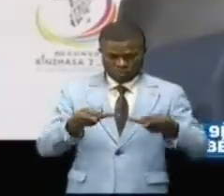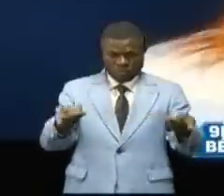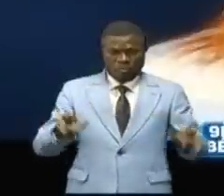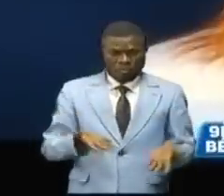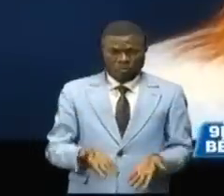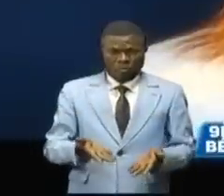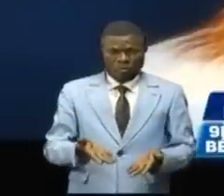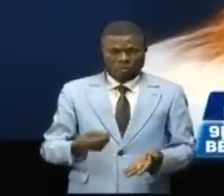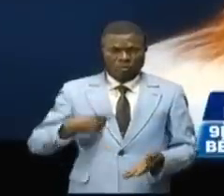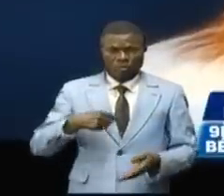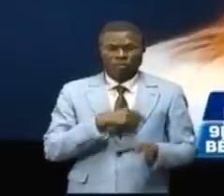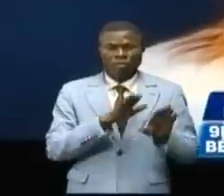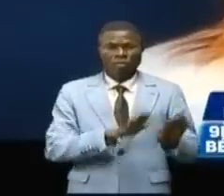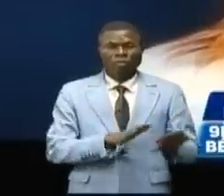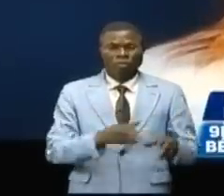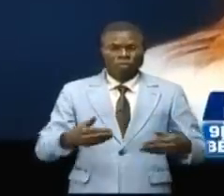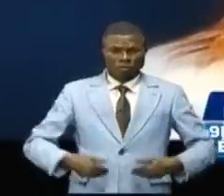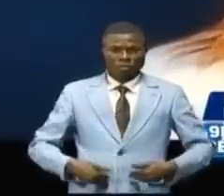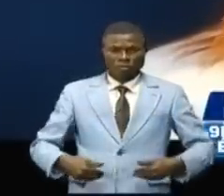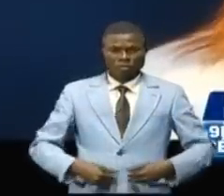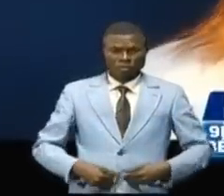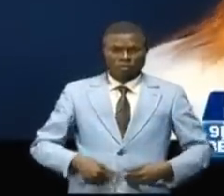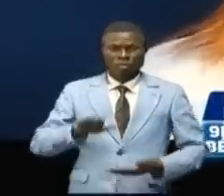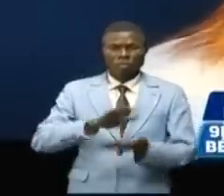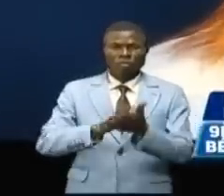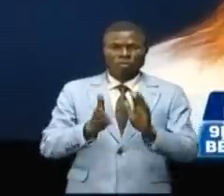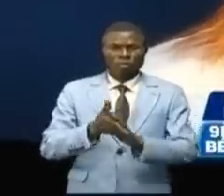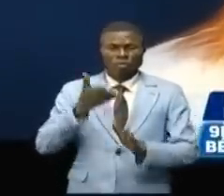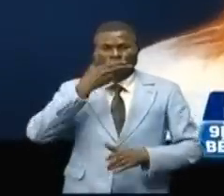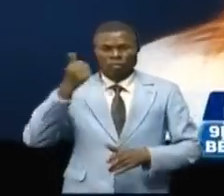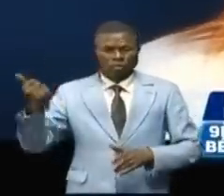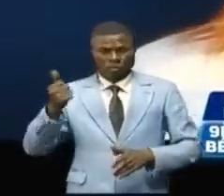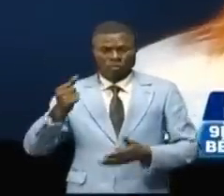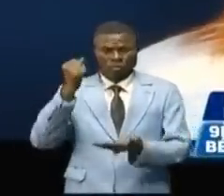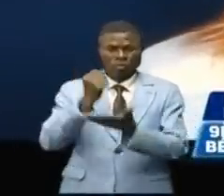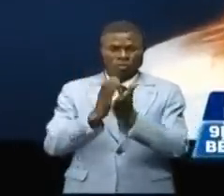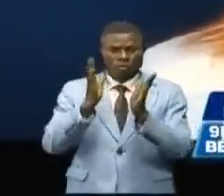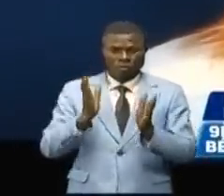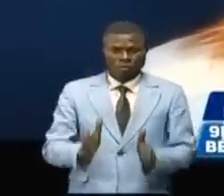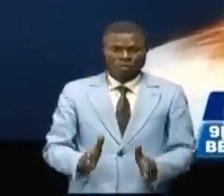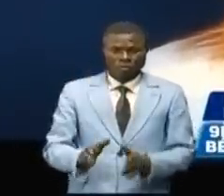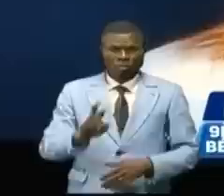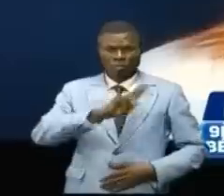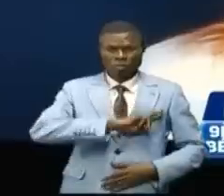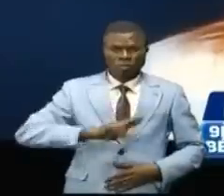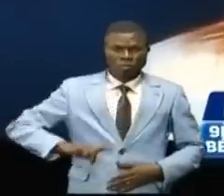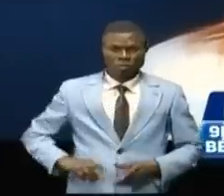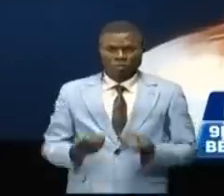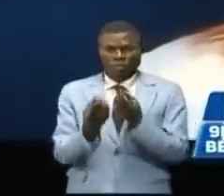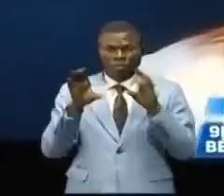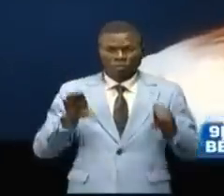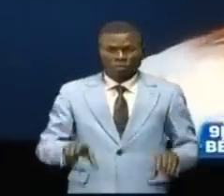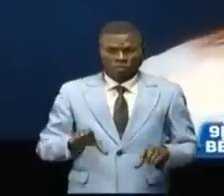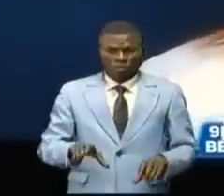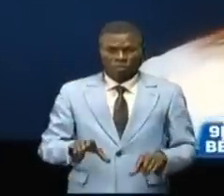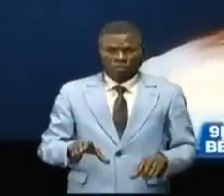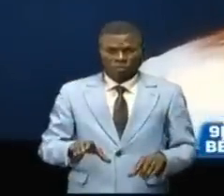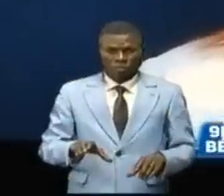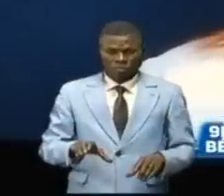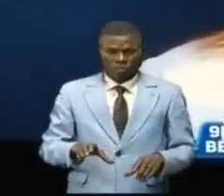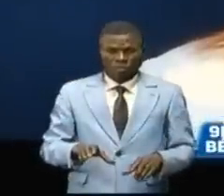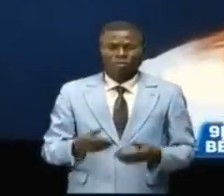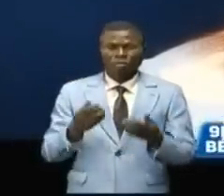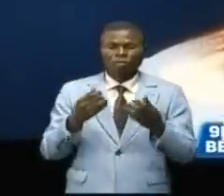Ce que nous attendons de ces jeunes, c'est qu'ils soient des meilleurs ambassadeurs de la République démocratique du Congo, qu'ils puissent bien